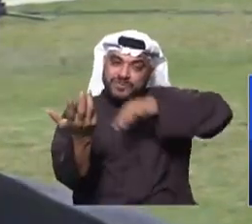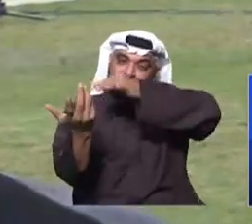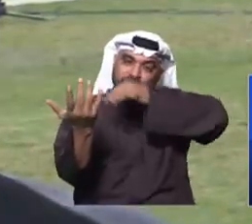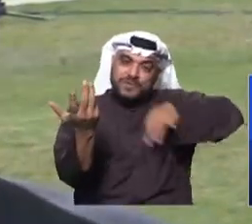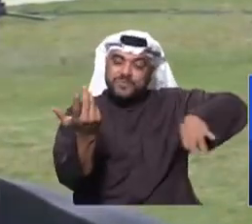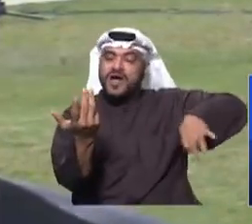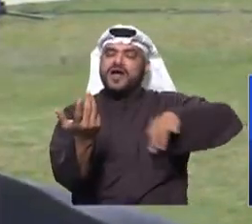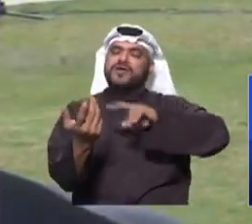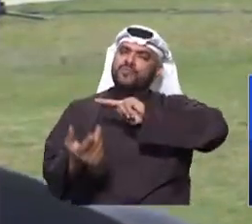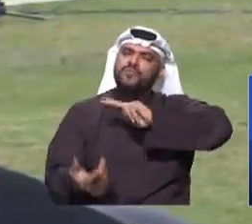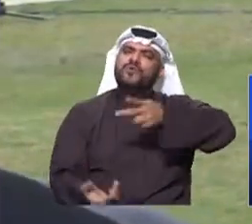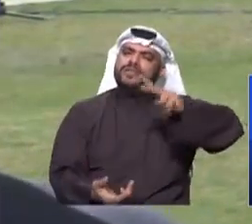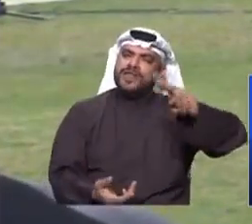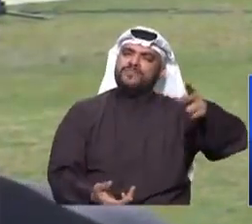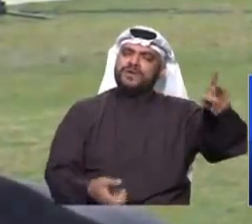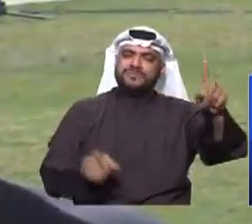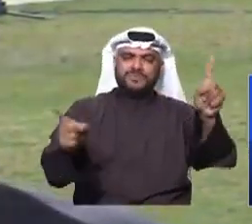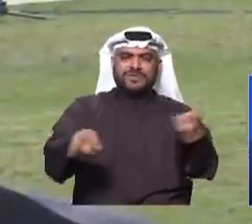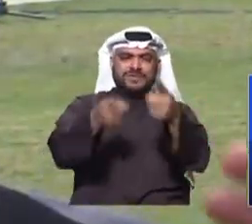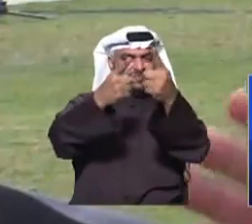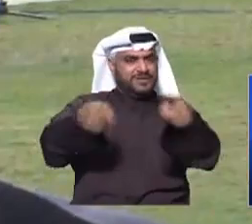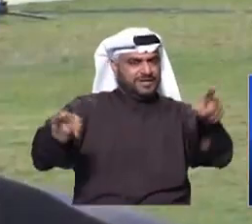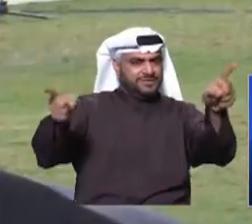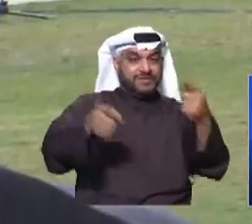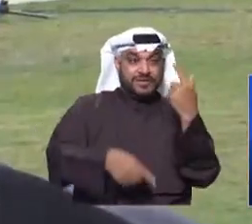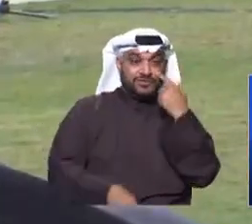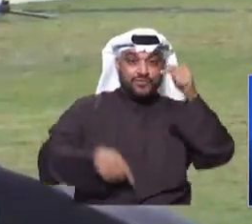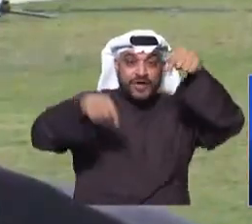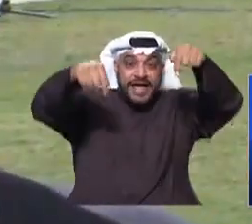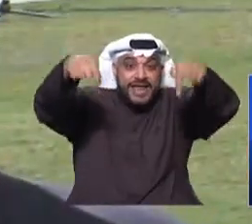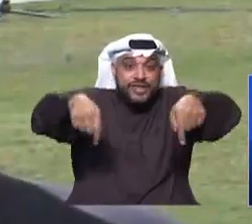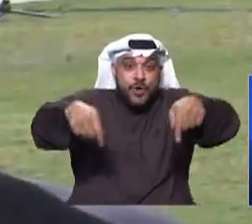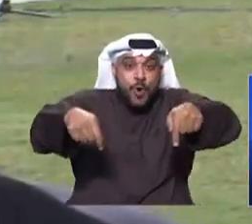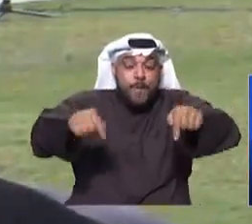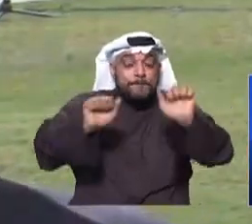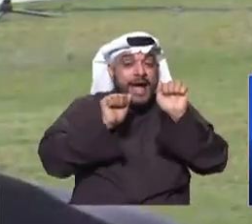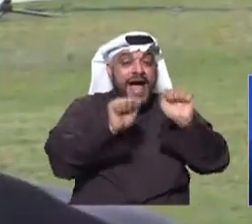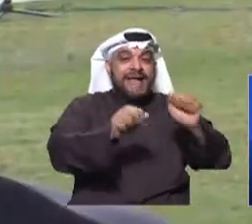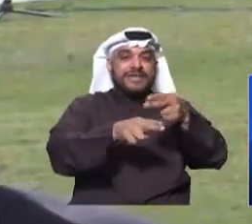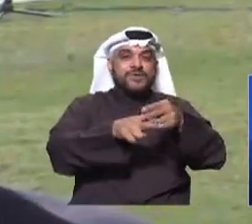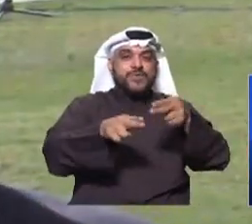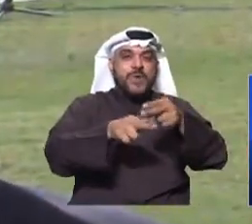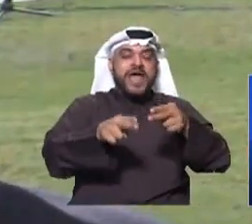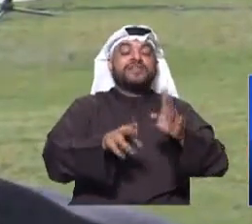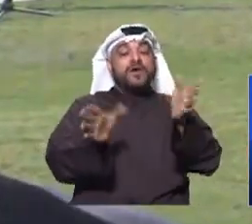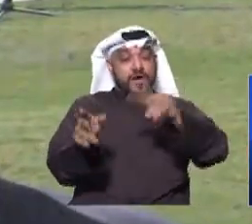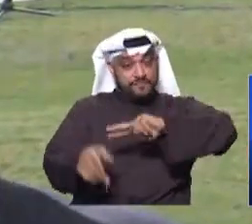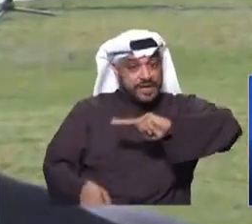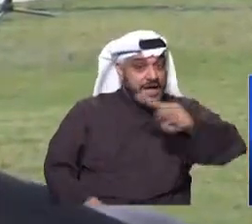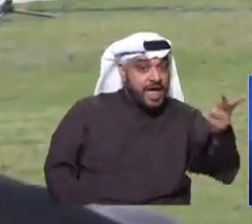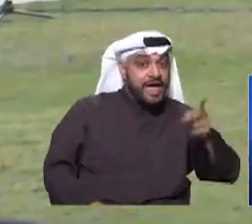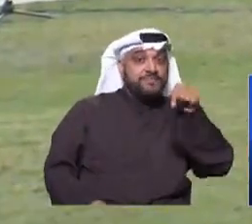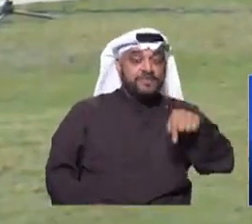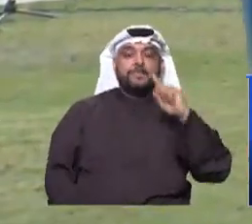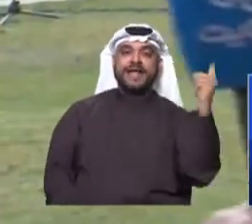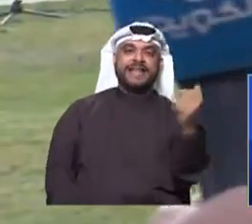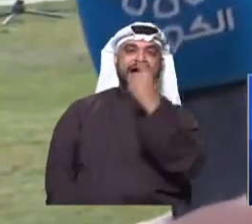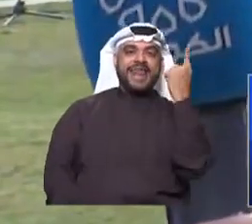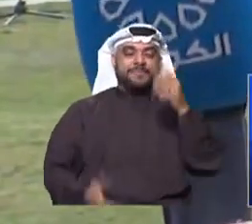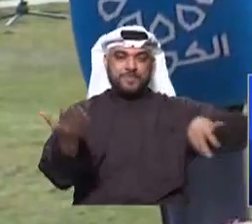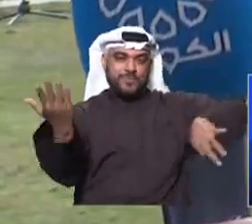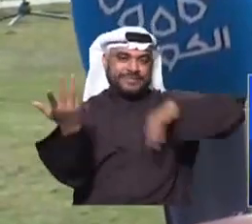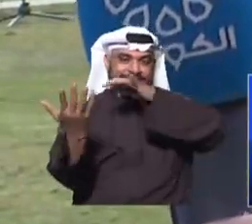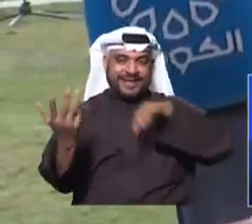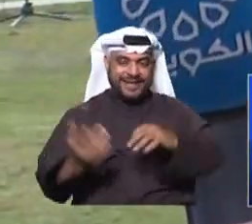الاثنين، فرق الأوركسترا، وبعضها شعبي مثل ما نشوف اليوم، والبعض الآخر راح يكون عالمي إن شاء الله راح نعلن عنه بالوقت المناسب. سيد وليد،